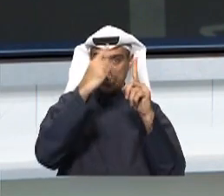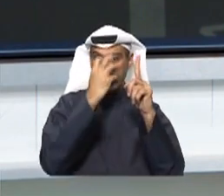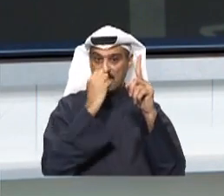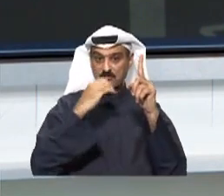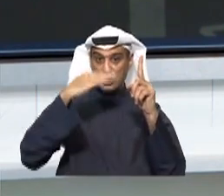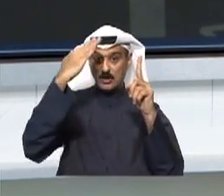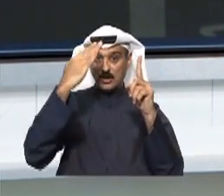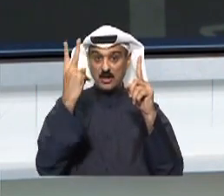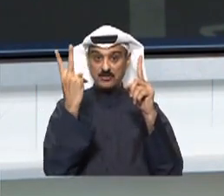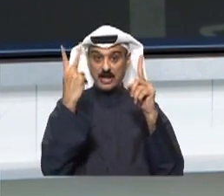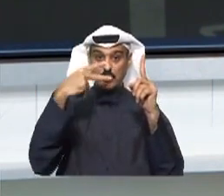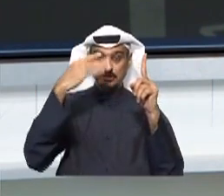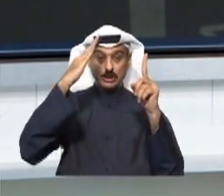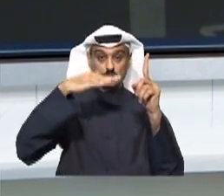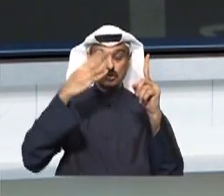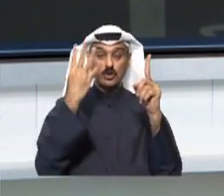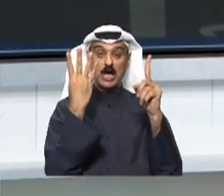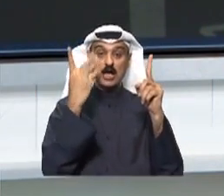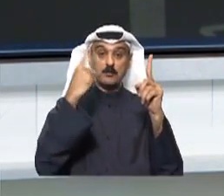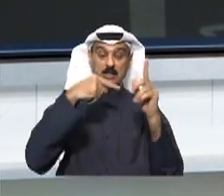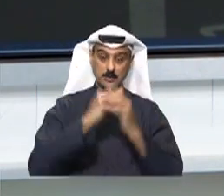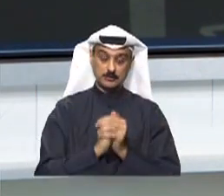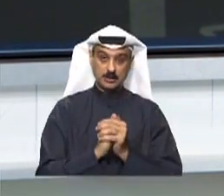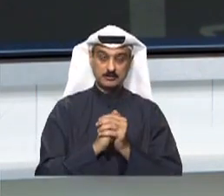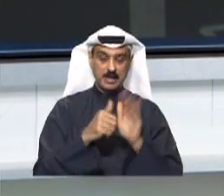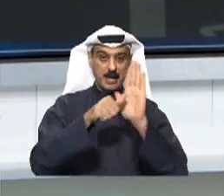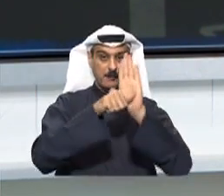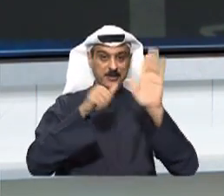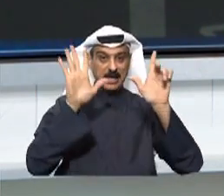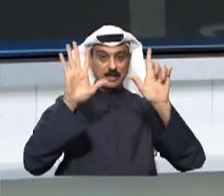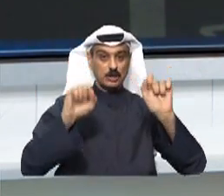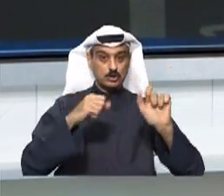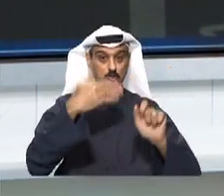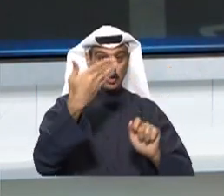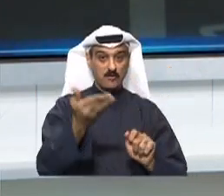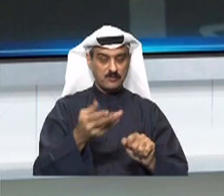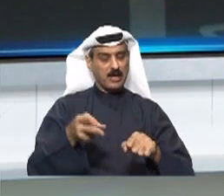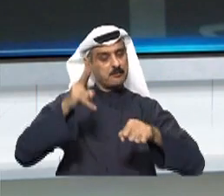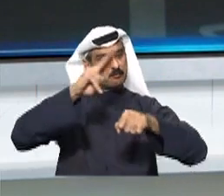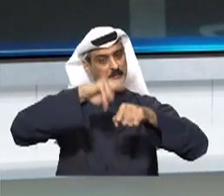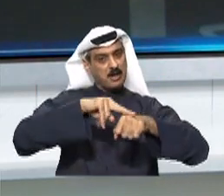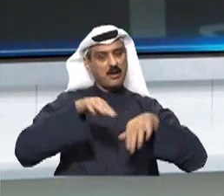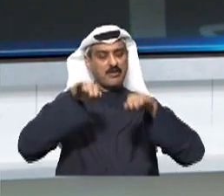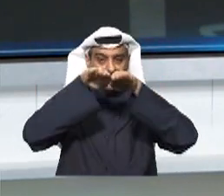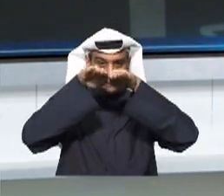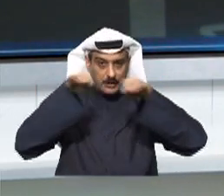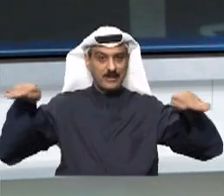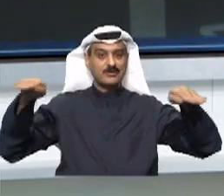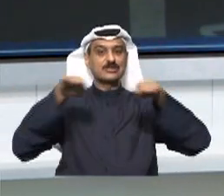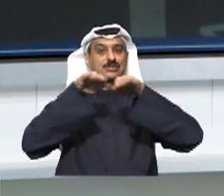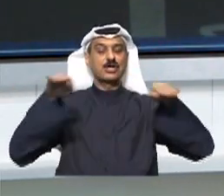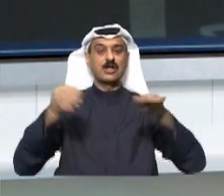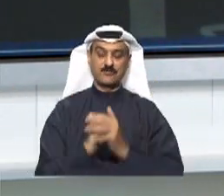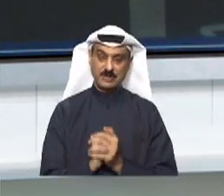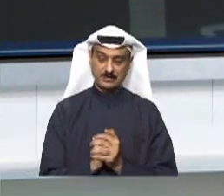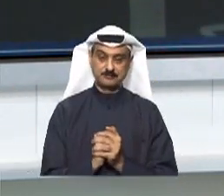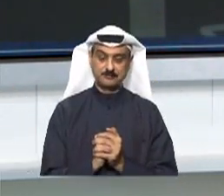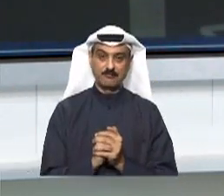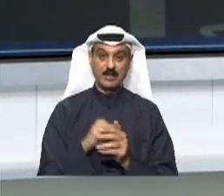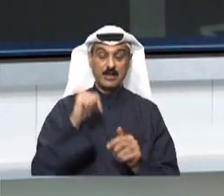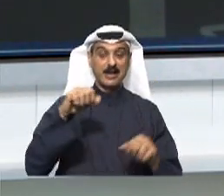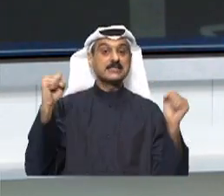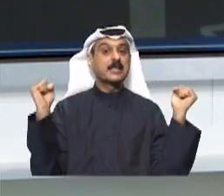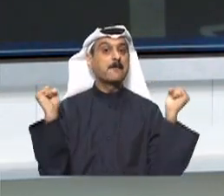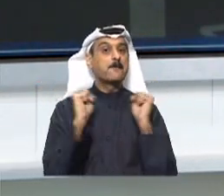والصغرى 14 درجة مئوية، مع بداية الأسبوع القادم أجواء راح ترجع بإذن الله مستقرة، لكن راح تكون